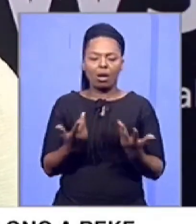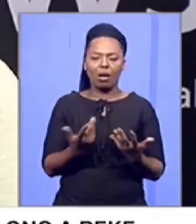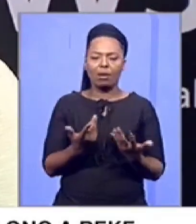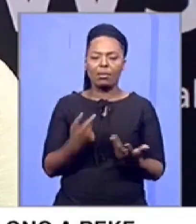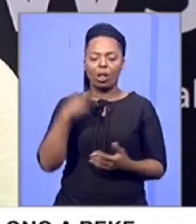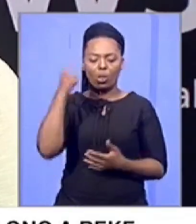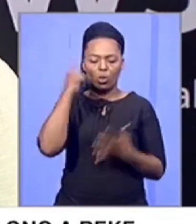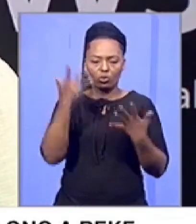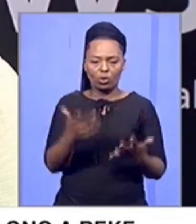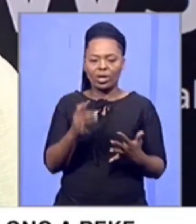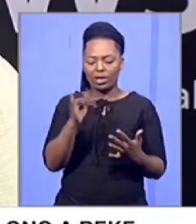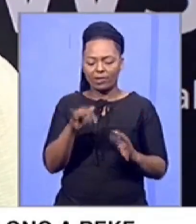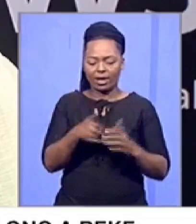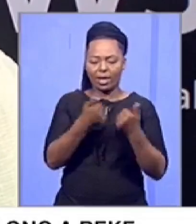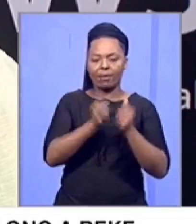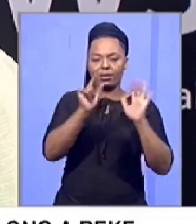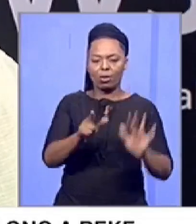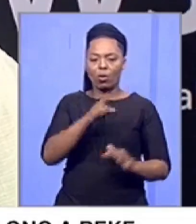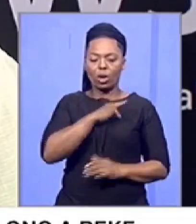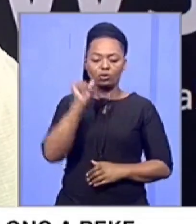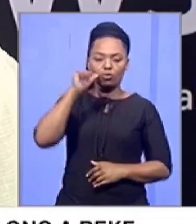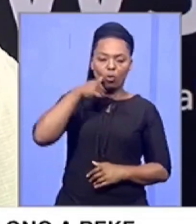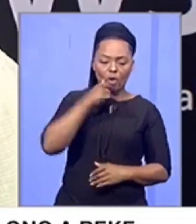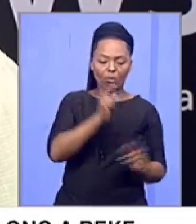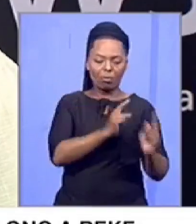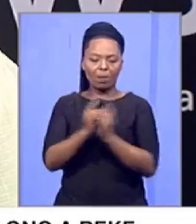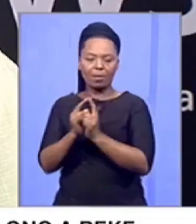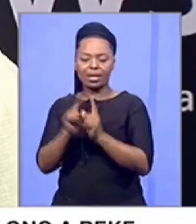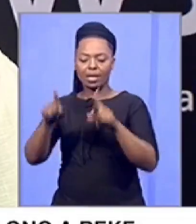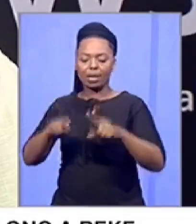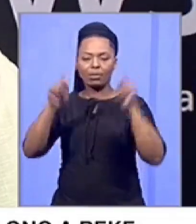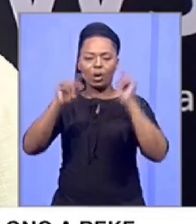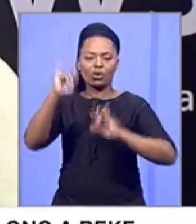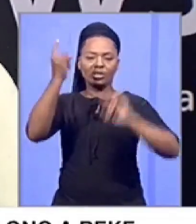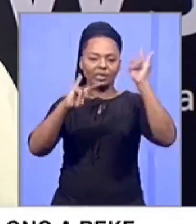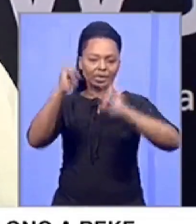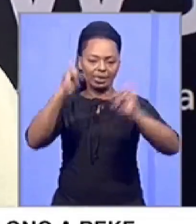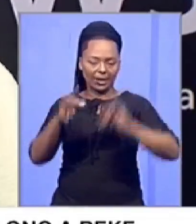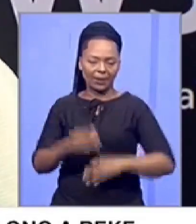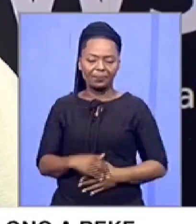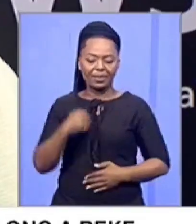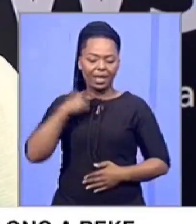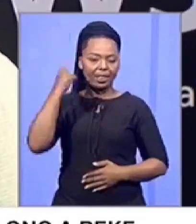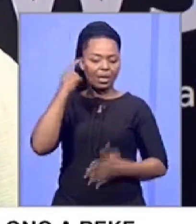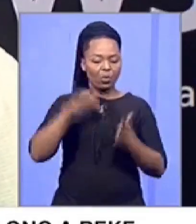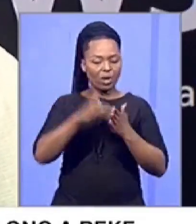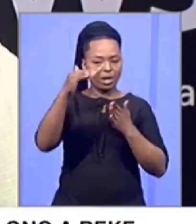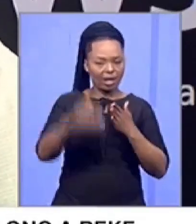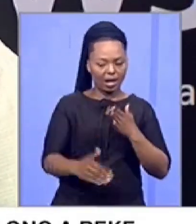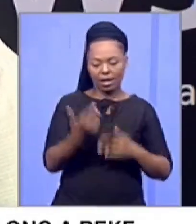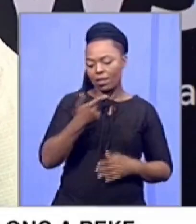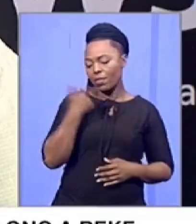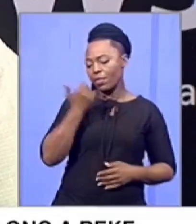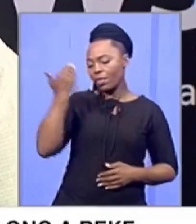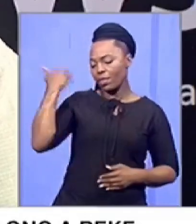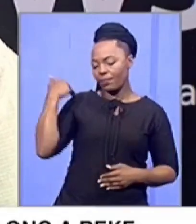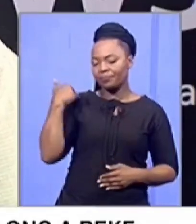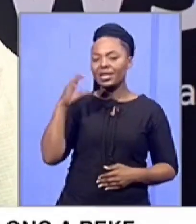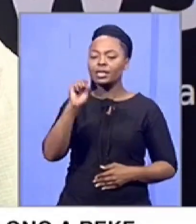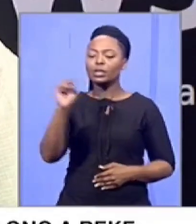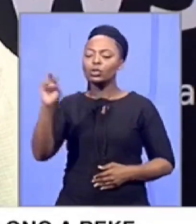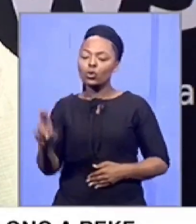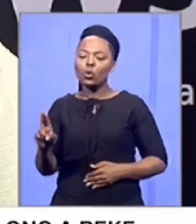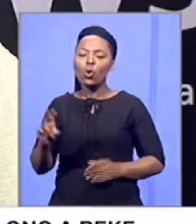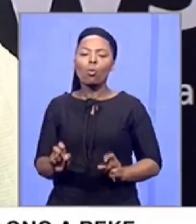ho setse dipapadi tsena tse supileng ho sane ba bapala le Cape Town City mme ke nana hore mafelong ana beke ne le monyetla wa SuperSport